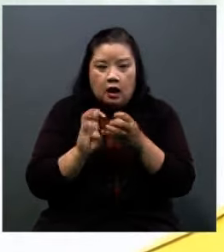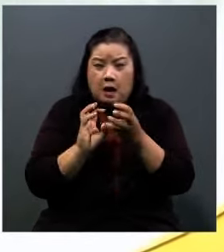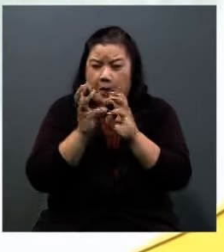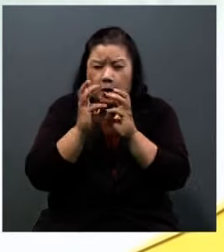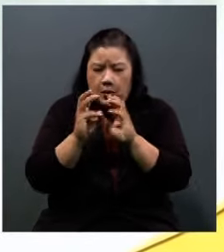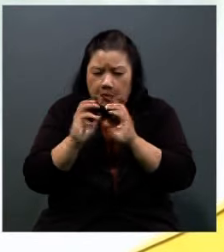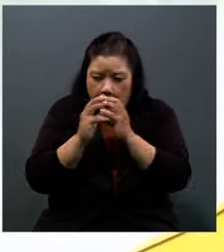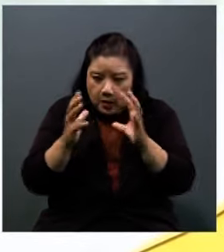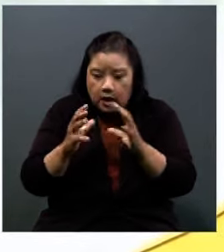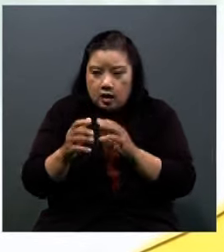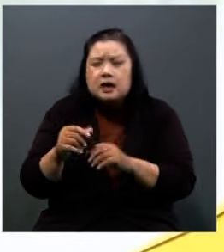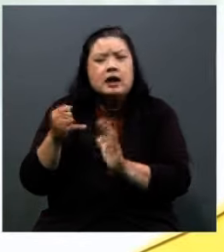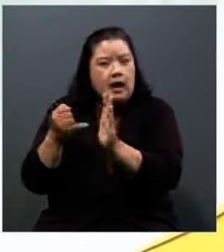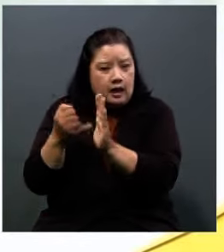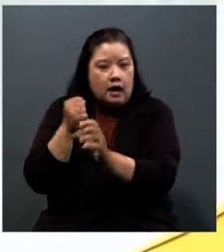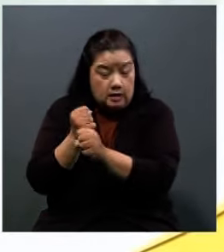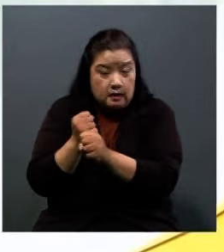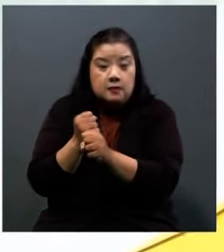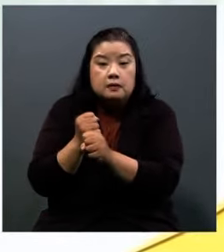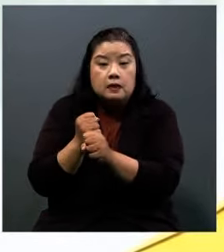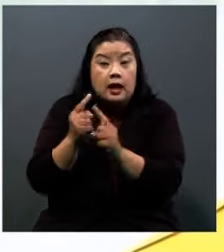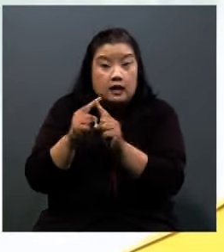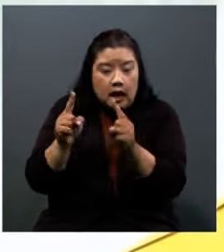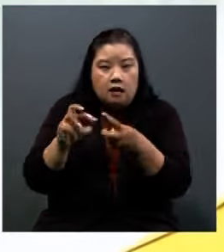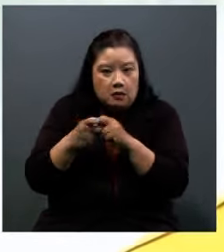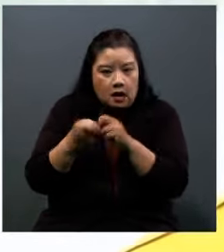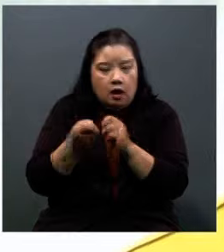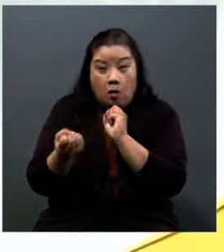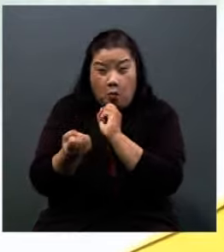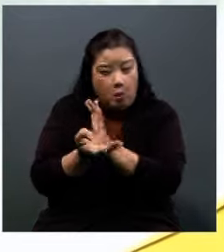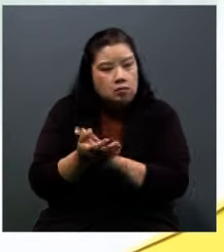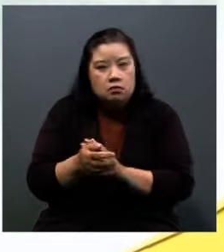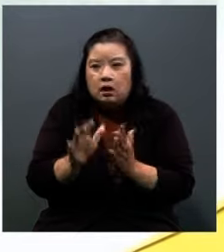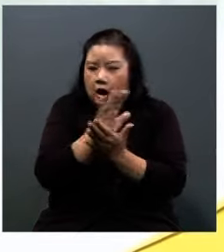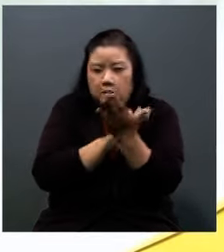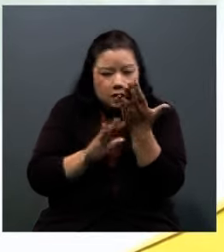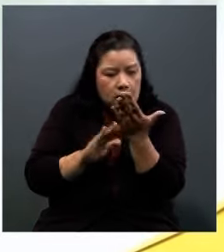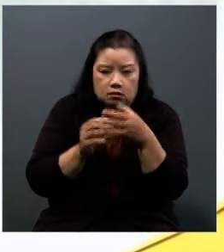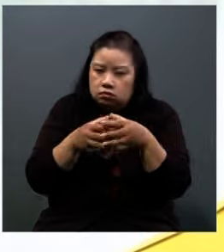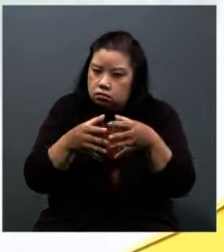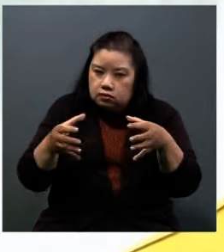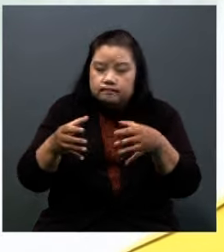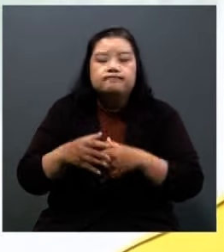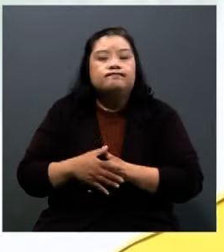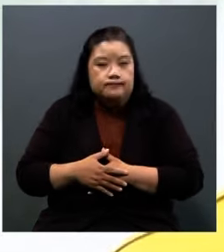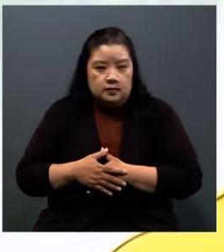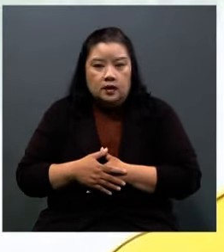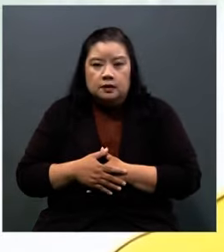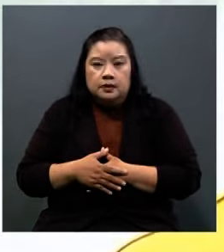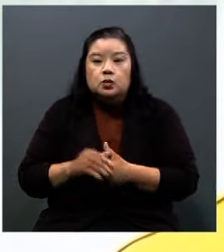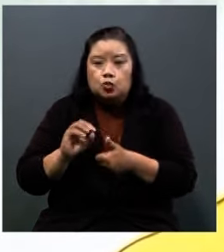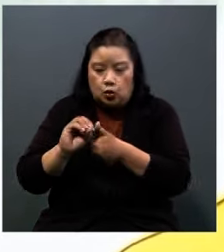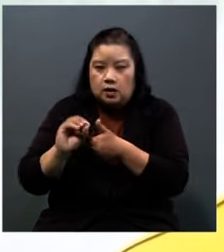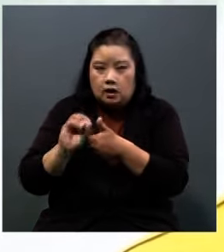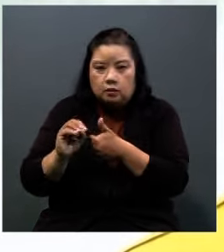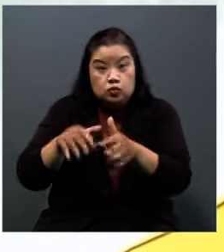ำมาเนี่ยถึงแม้เป็นเรื่องที่มันง่ายก็ตามทีเนี่ยมันให้ผลกระทบในเชิงวงกว้างมากๆเลยนะครับเพราะฉะนั้น